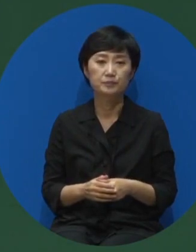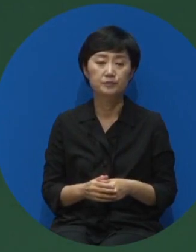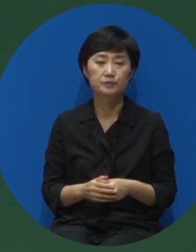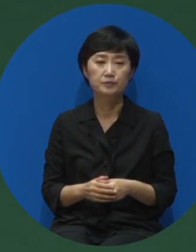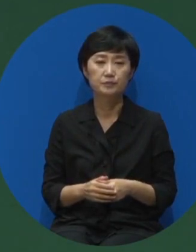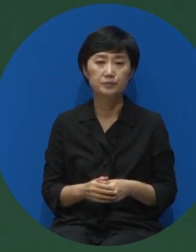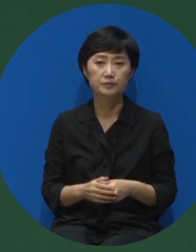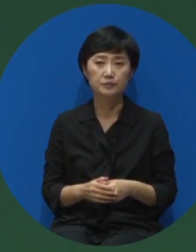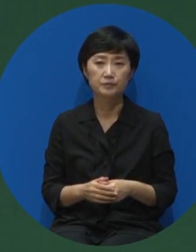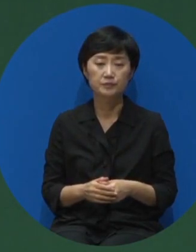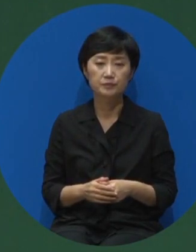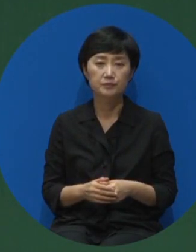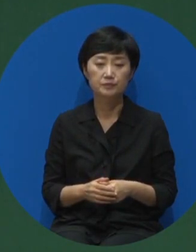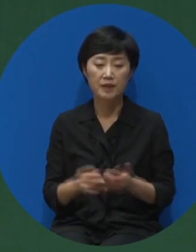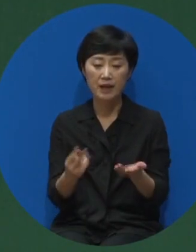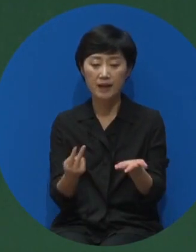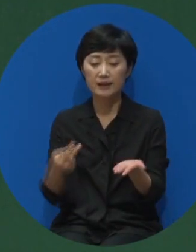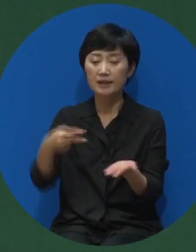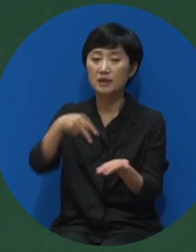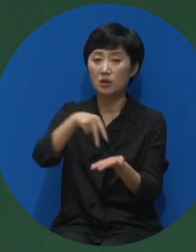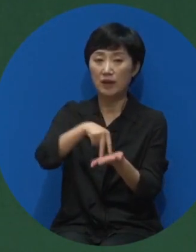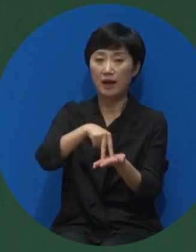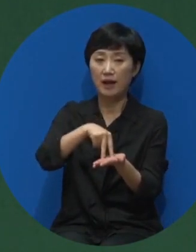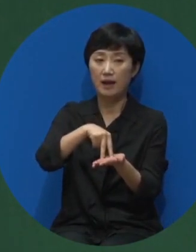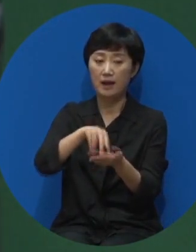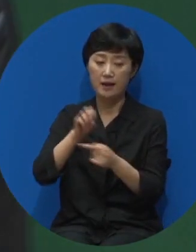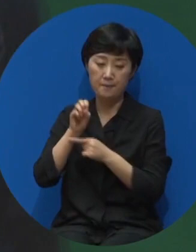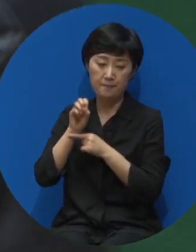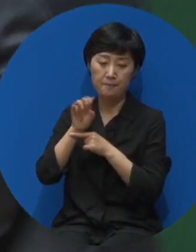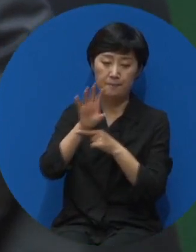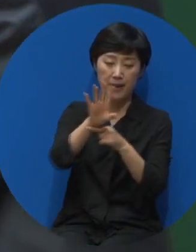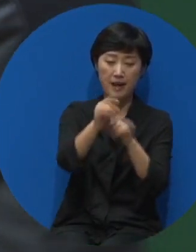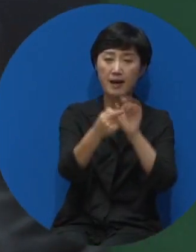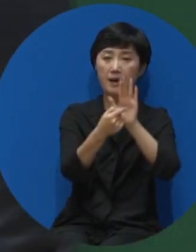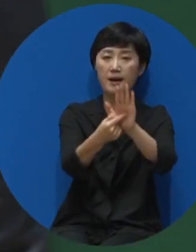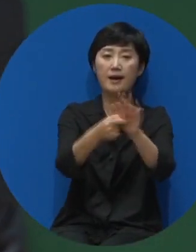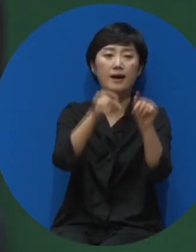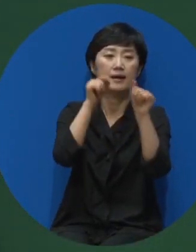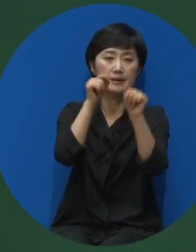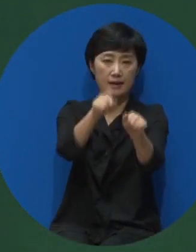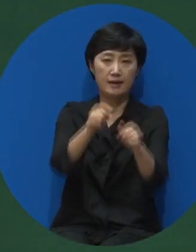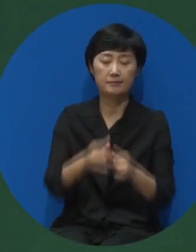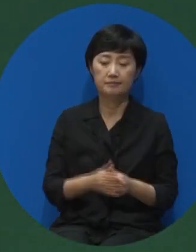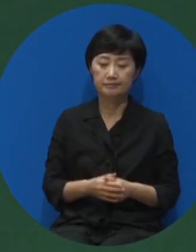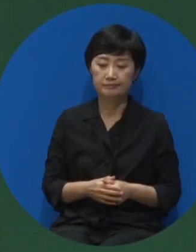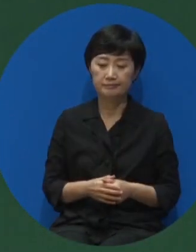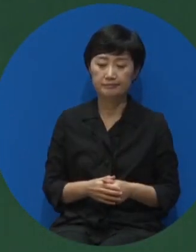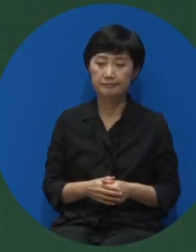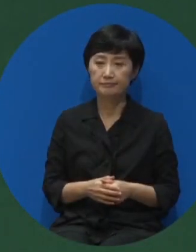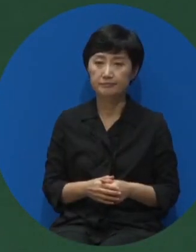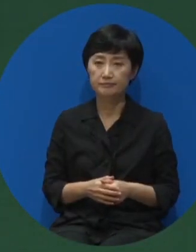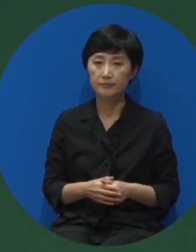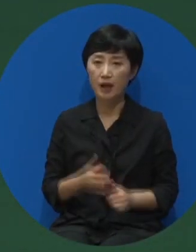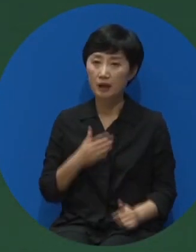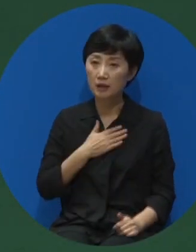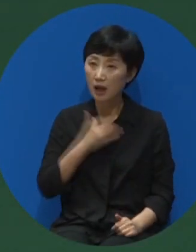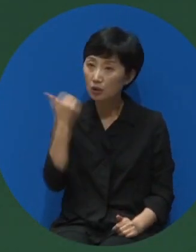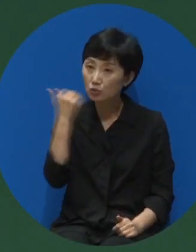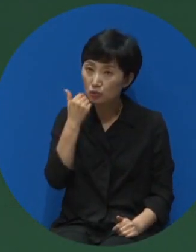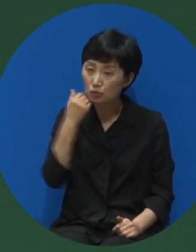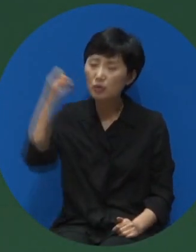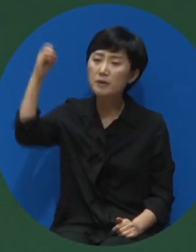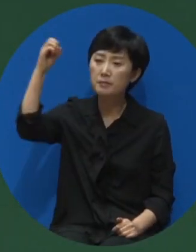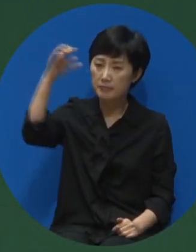それは이사야 60章1から22節となります。 일어나 빛을 발해라. 오키오 히카리오 하나테 또 이와리마시다. 여러분이 빛이에요.